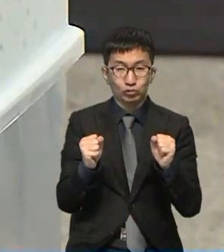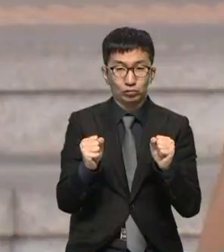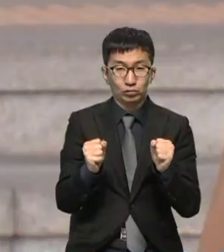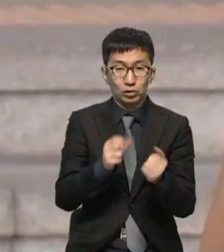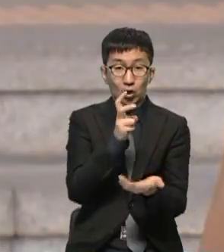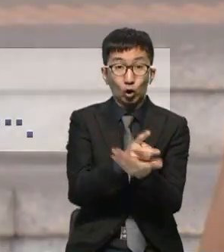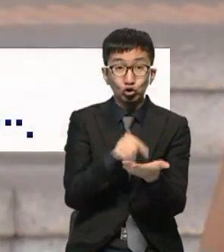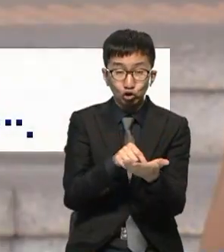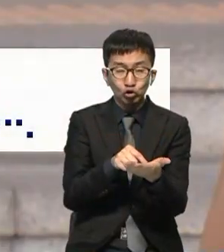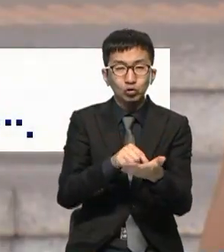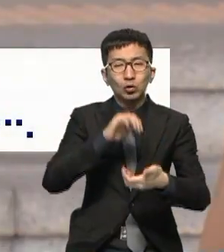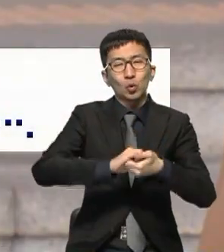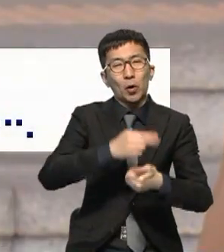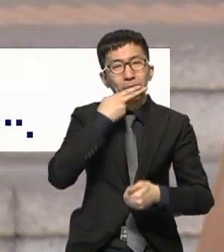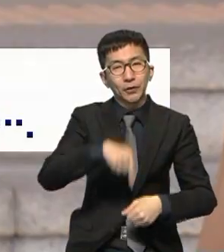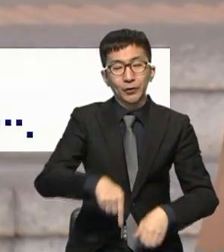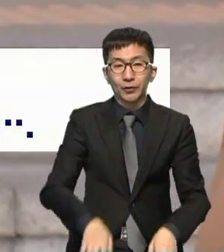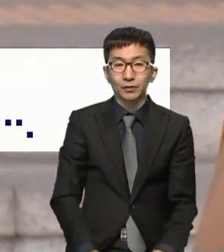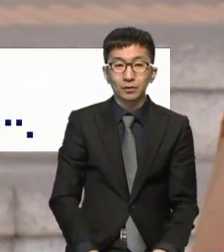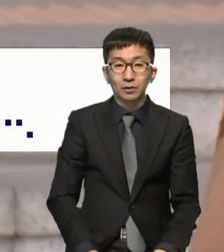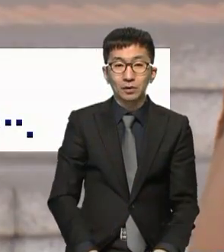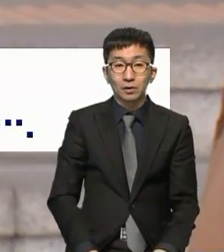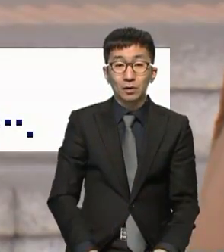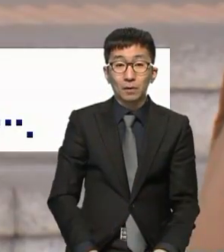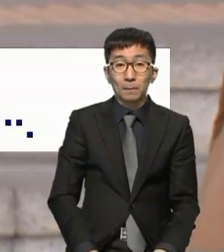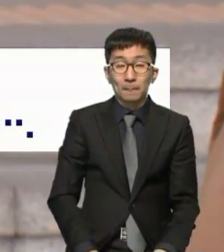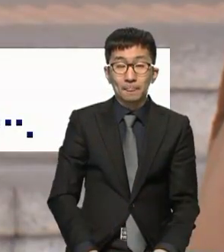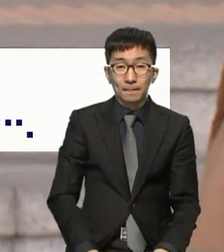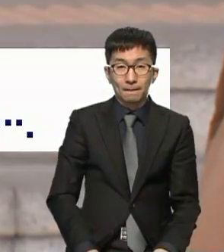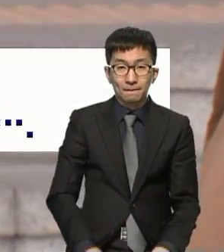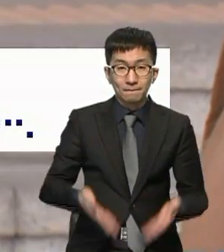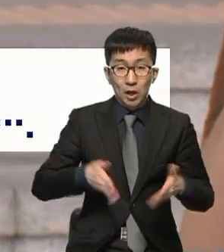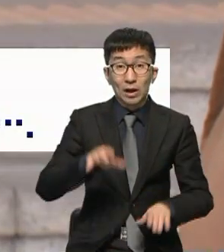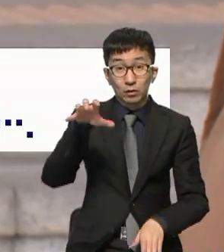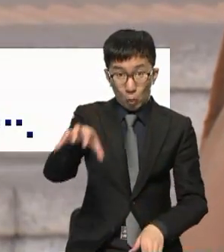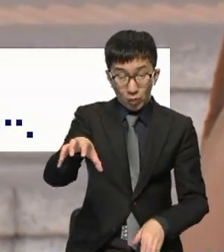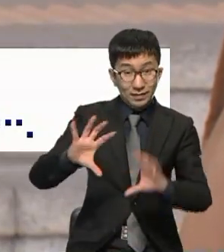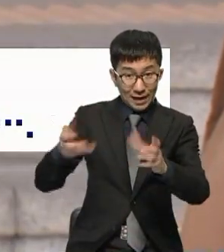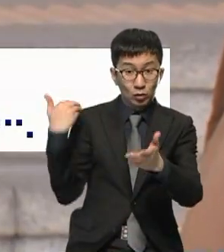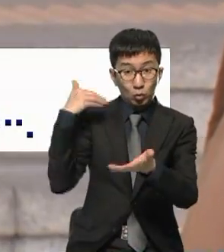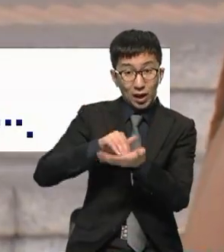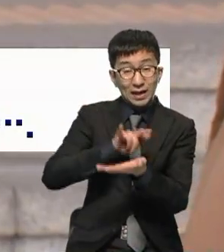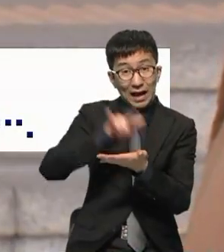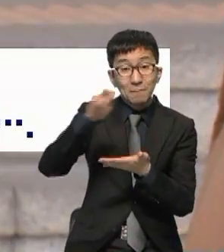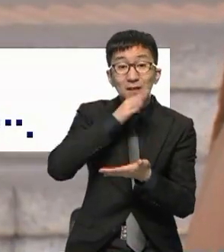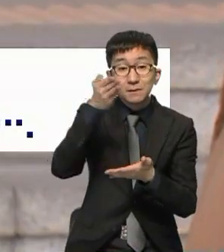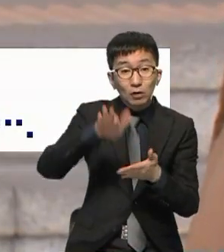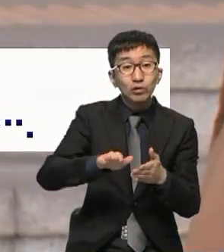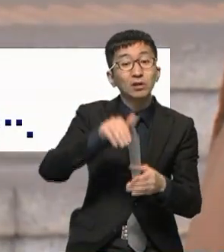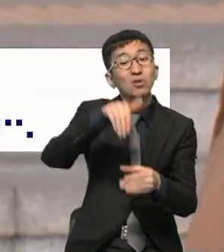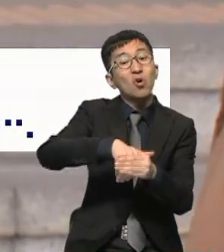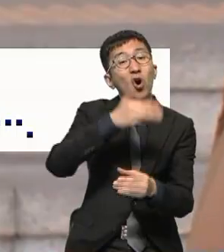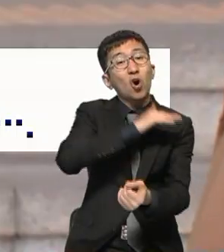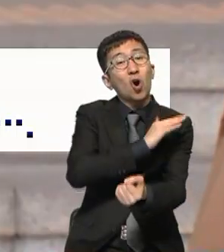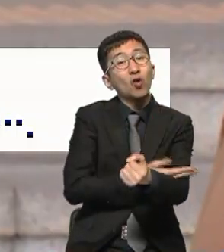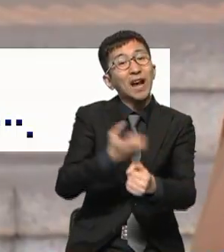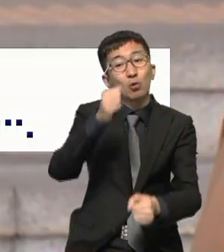들었습니다. 자국으로 돌아가서 생활하더라도 우리 지방선거에 투표권을 가지는 상황이 되는